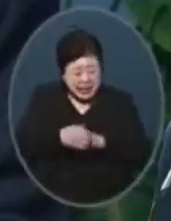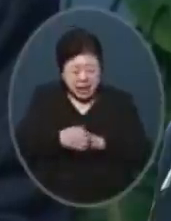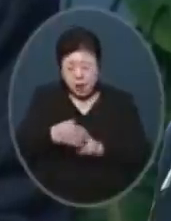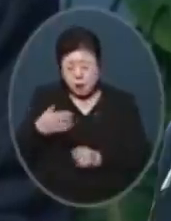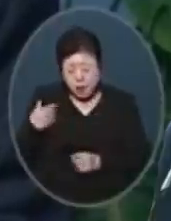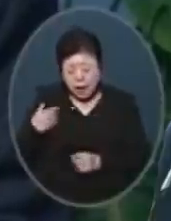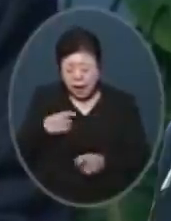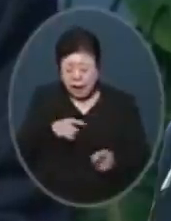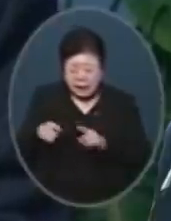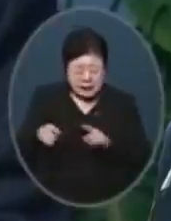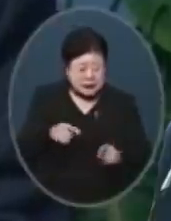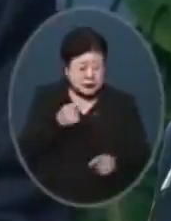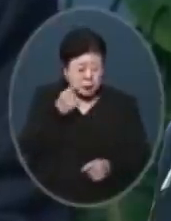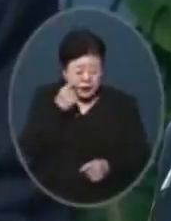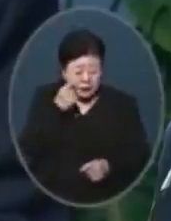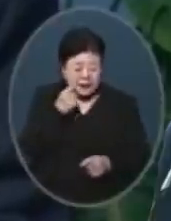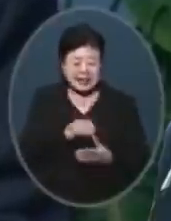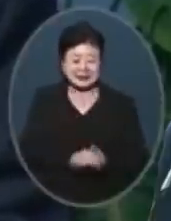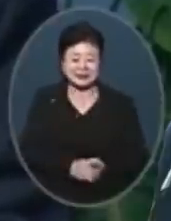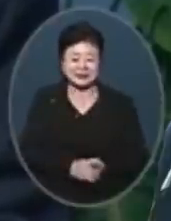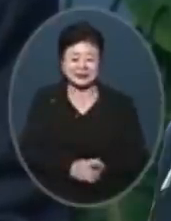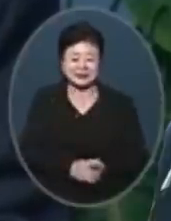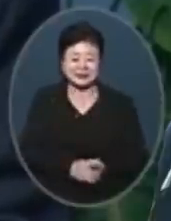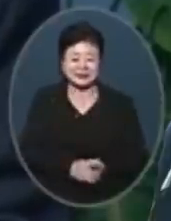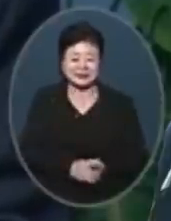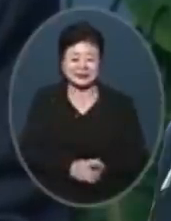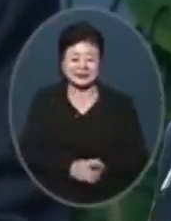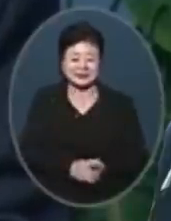없고 다스리지도 못합니다.